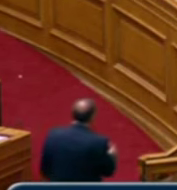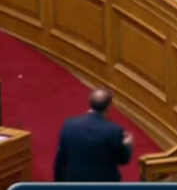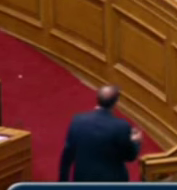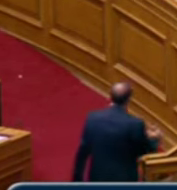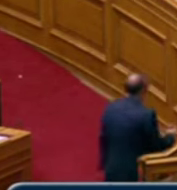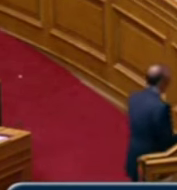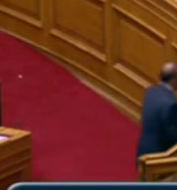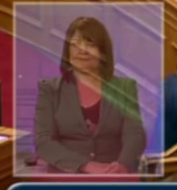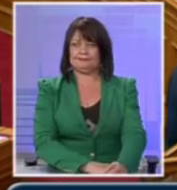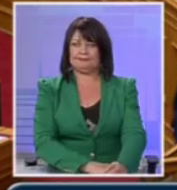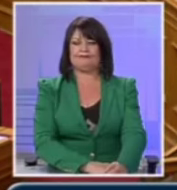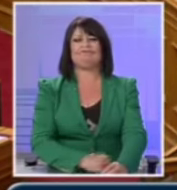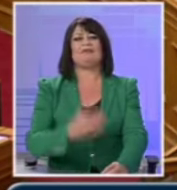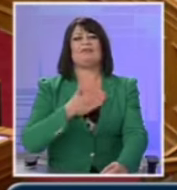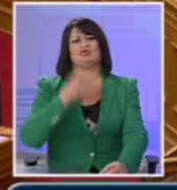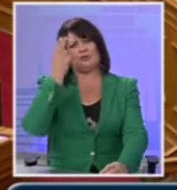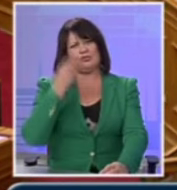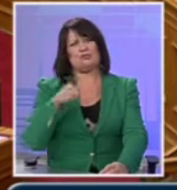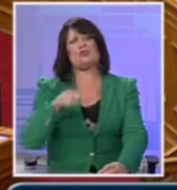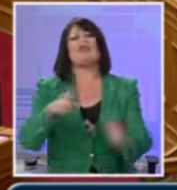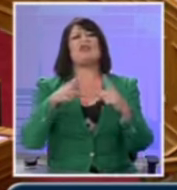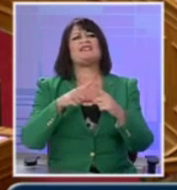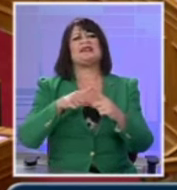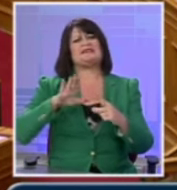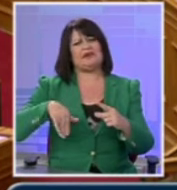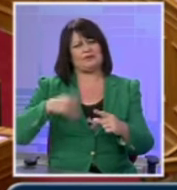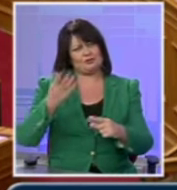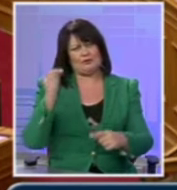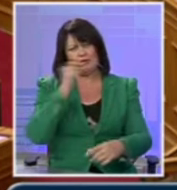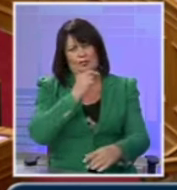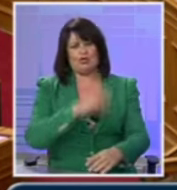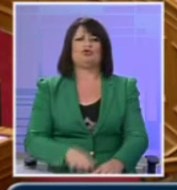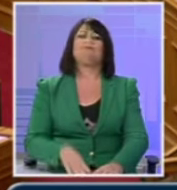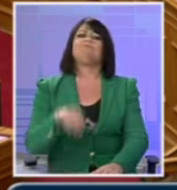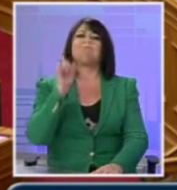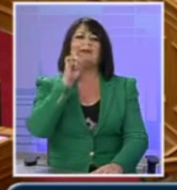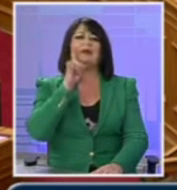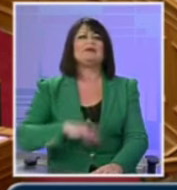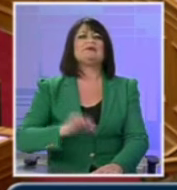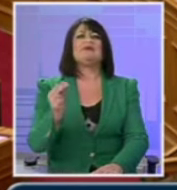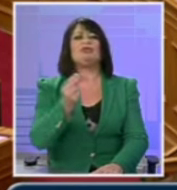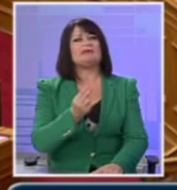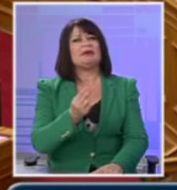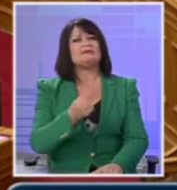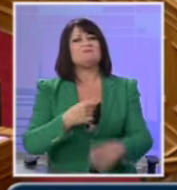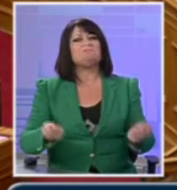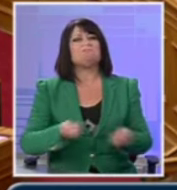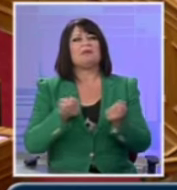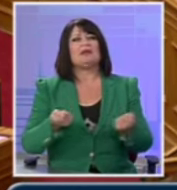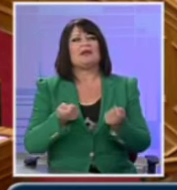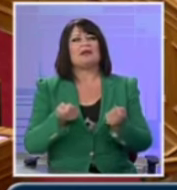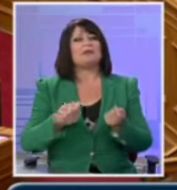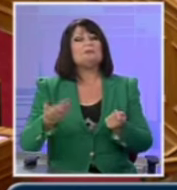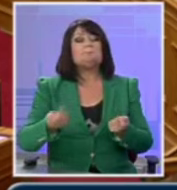Κυρίες και κύριοι βουλευτές, πώς διαγράφονται οι εξελίξεις στη χώρα μας με βάση τη νέα